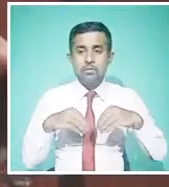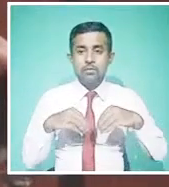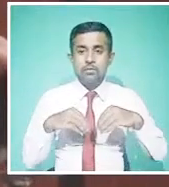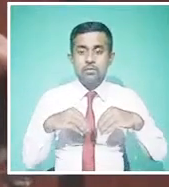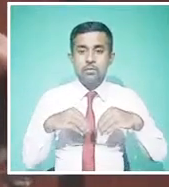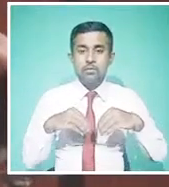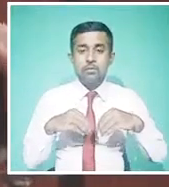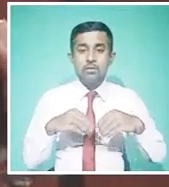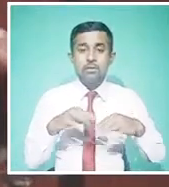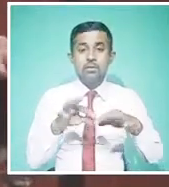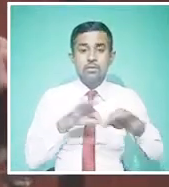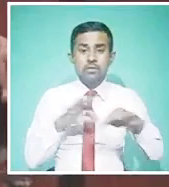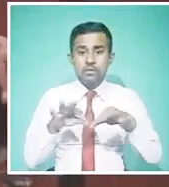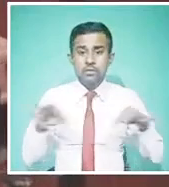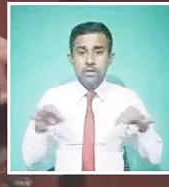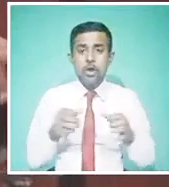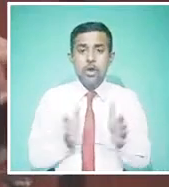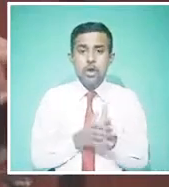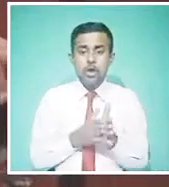குழுவினுடைய கூட்டங்கள்